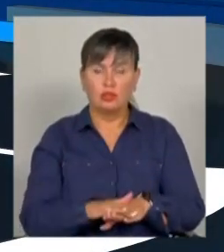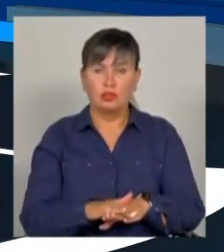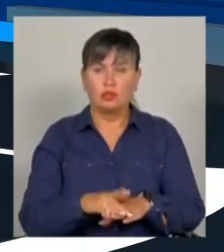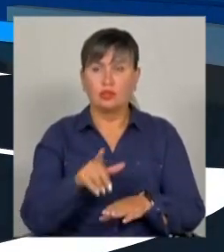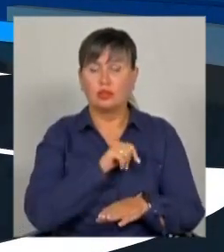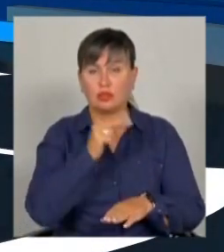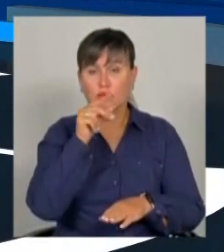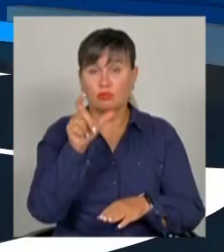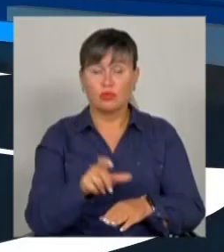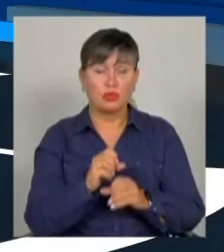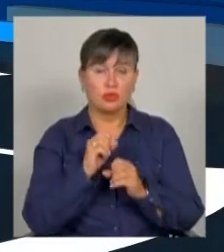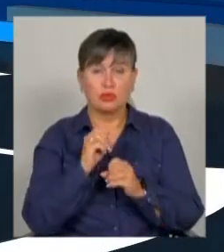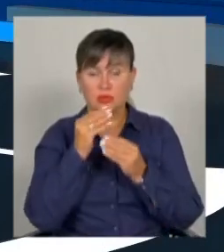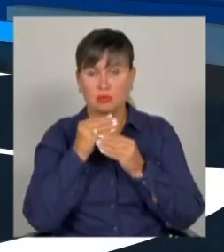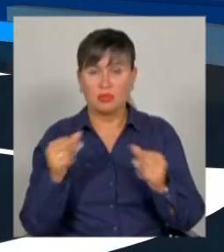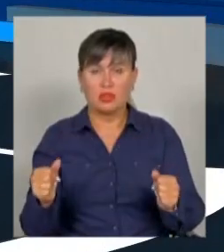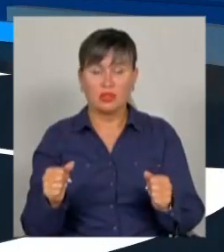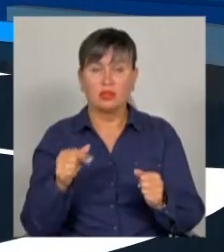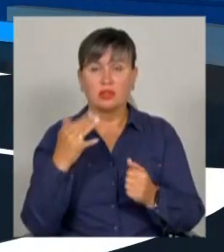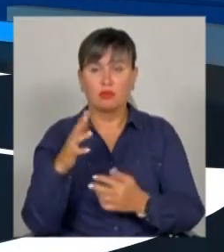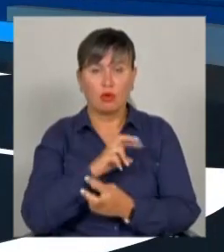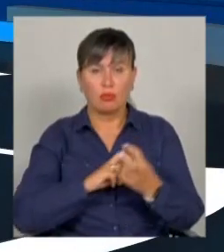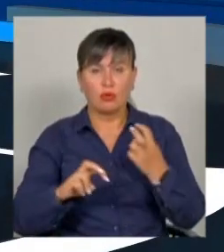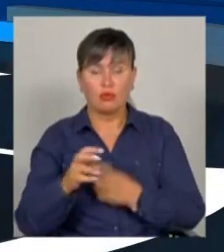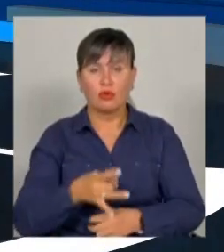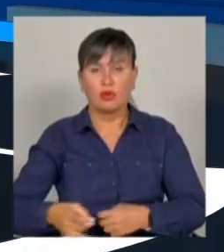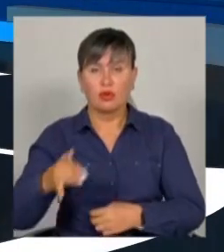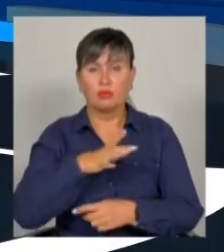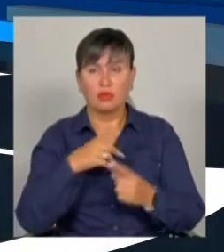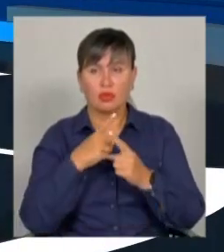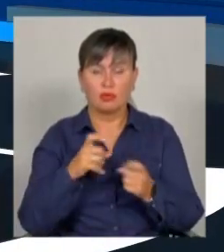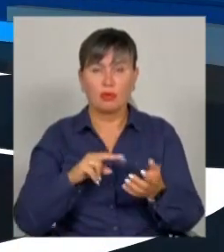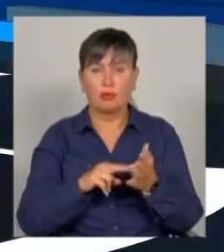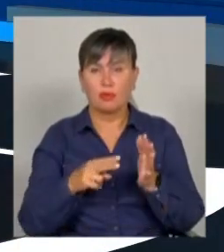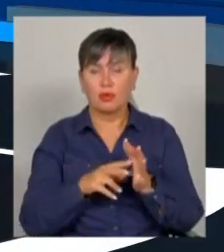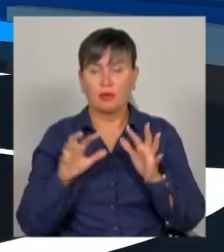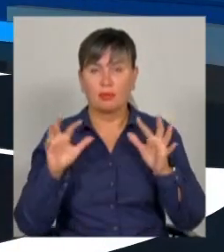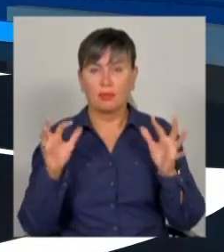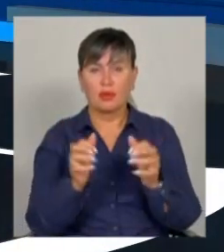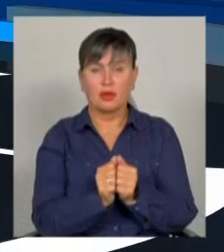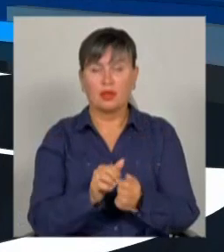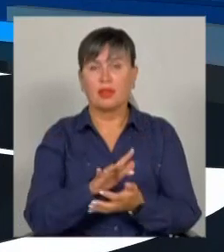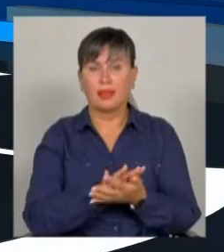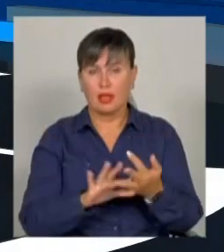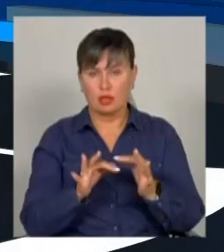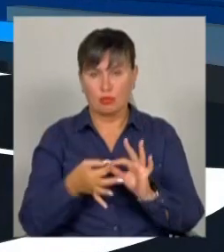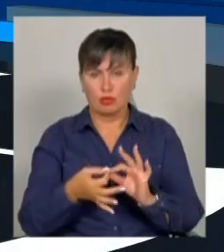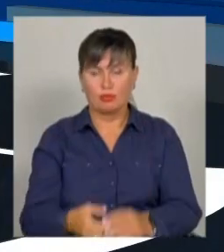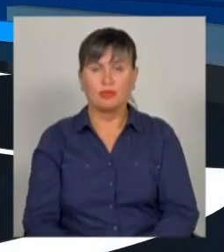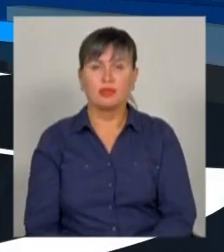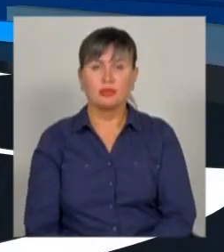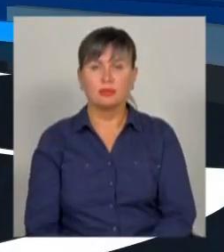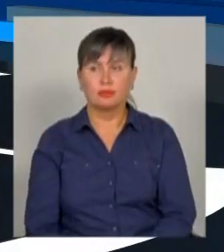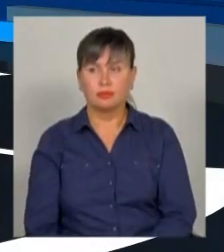Сам стрелок скрылся с места преступления. Для его поисков в регионе был объявлен план перехват. Все подробности происшествия у